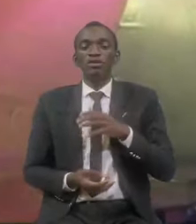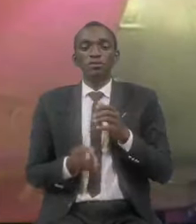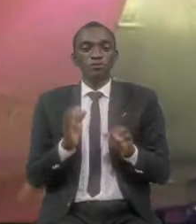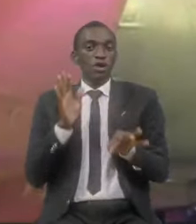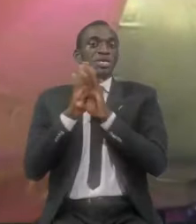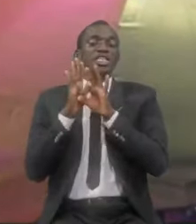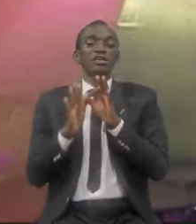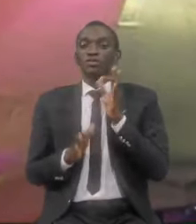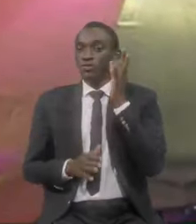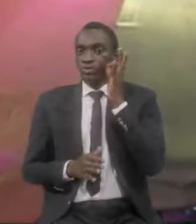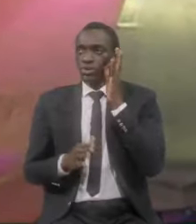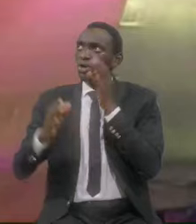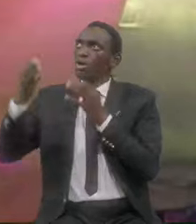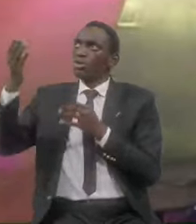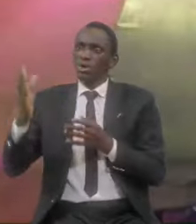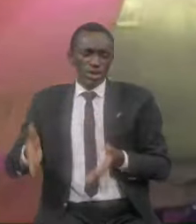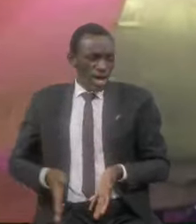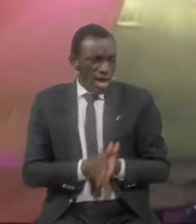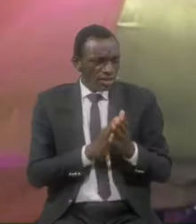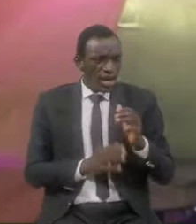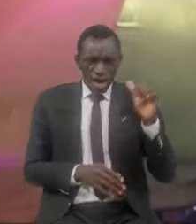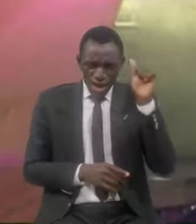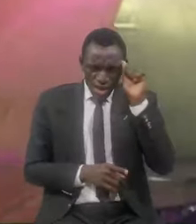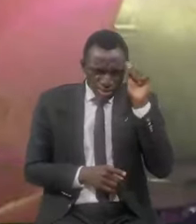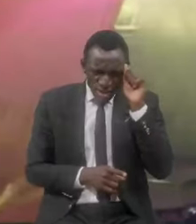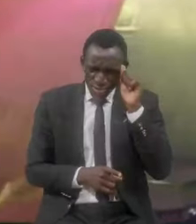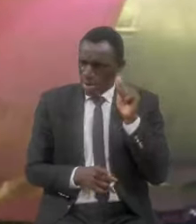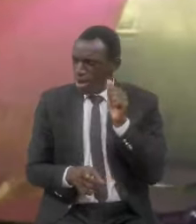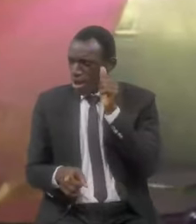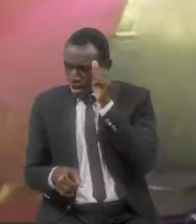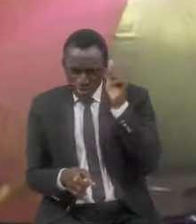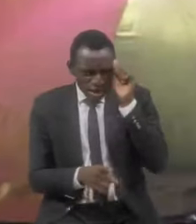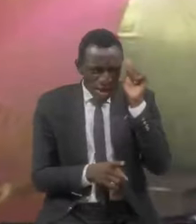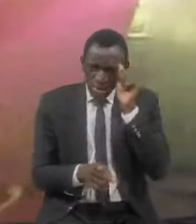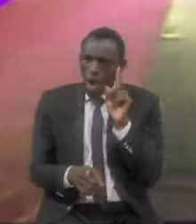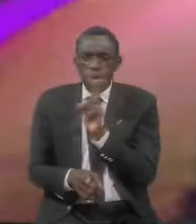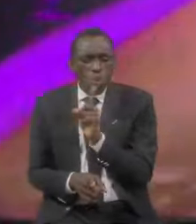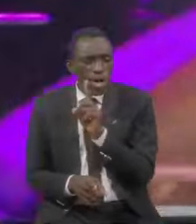et Dieu a dit, Adam, Adam, où es-tu?